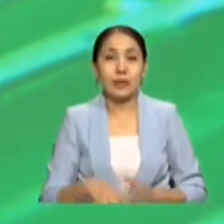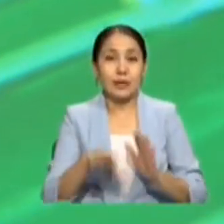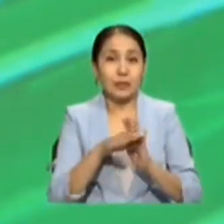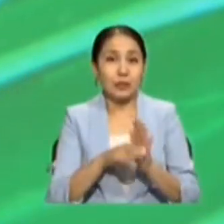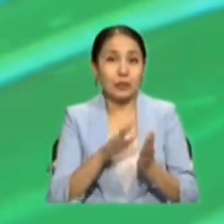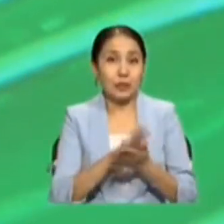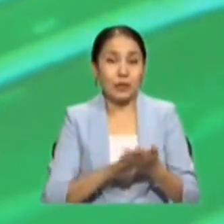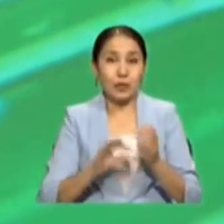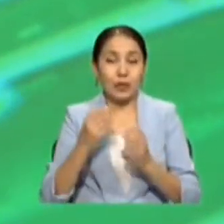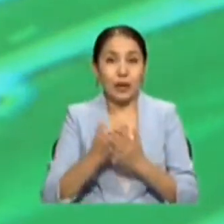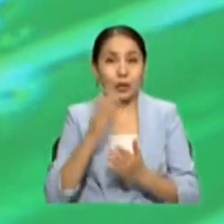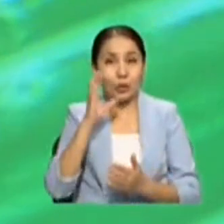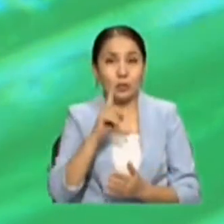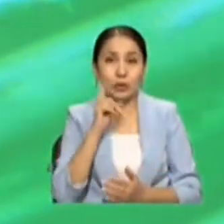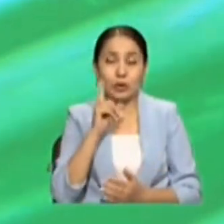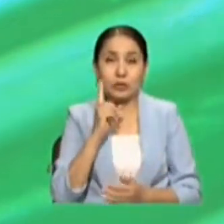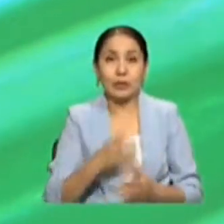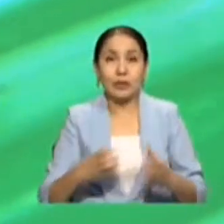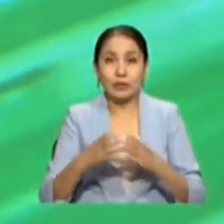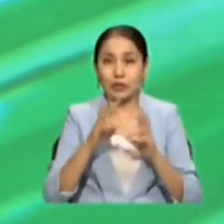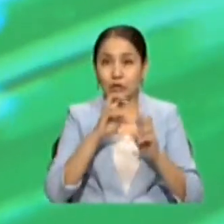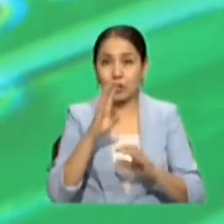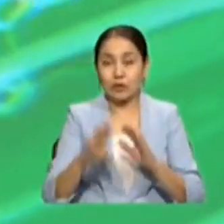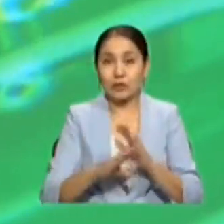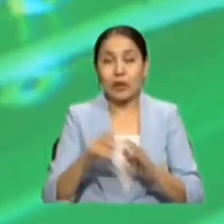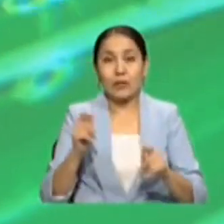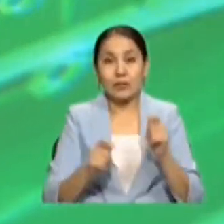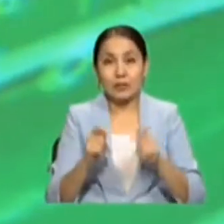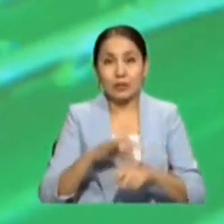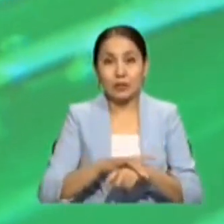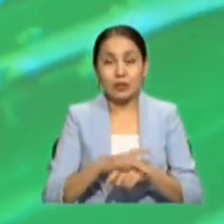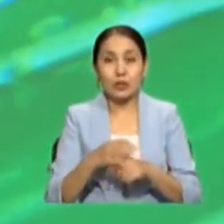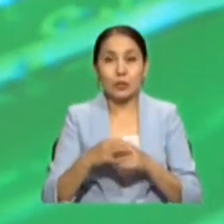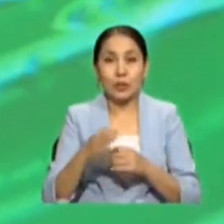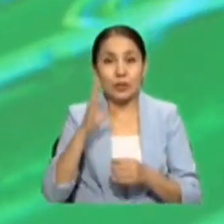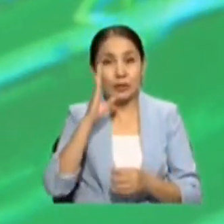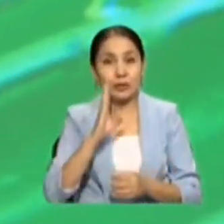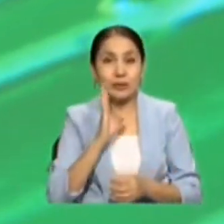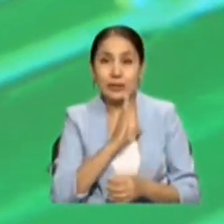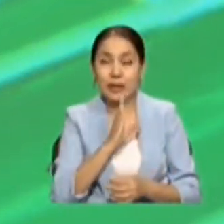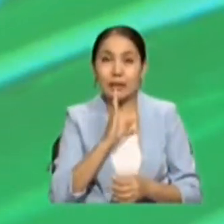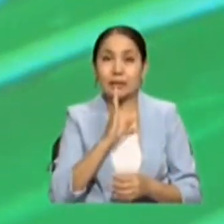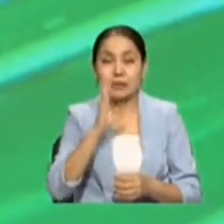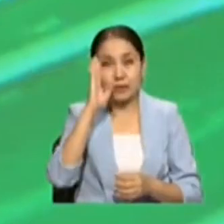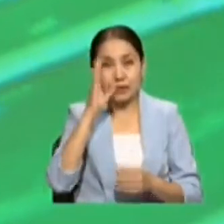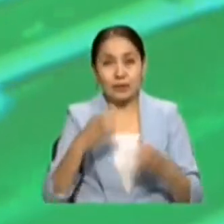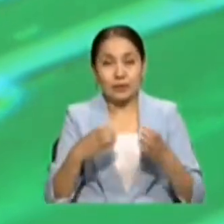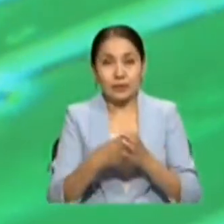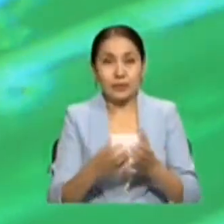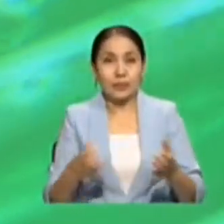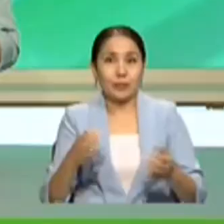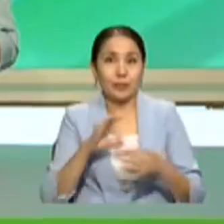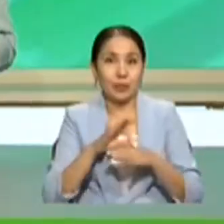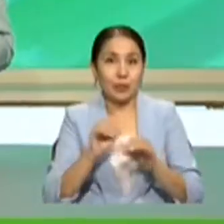Dasturimiz davom etadi. Yangi O'zbekiston yoshlari birlashaylik shiori ostidagi festival Toshkent tumani yigit qizlarining o'zaro do'stona muhitda birlashishiga